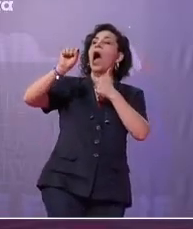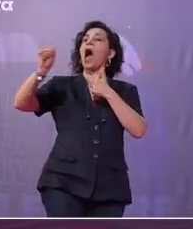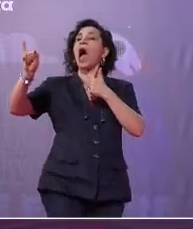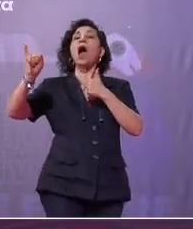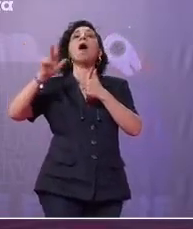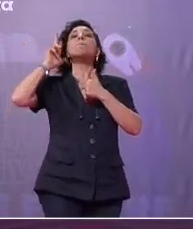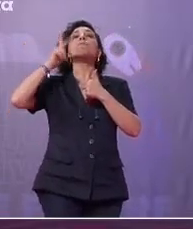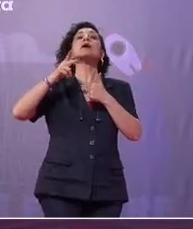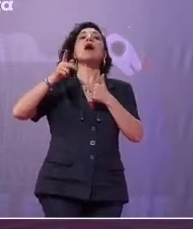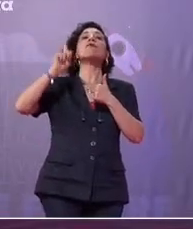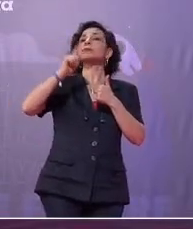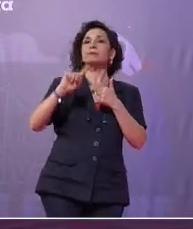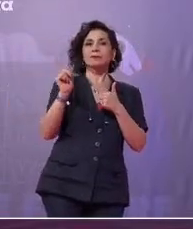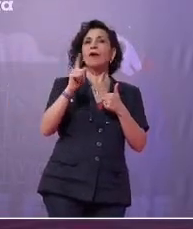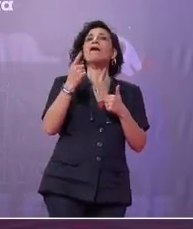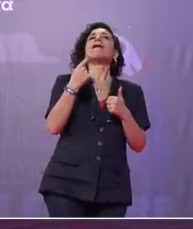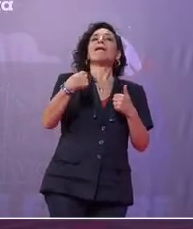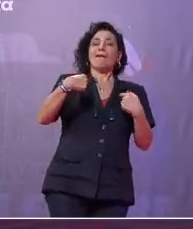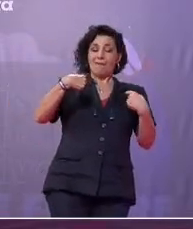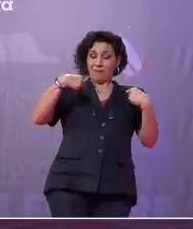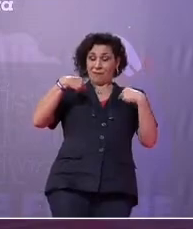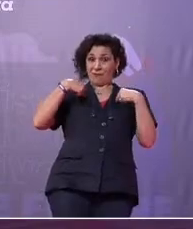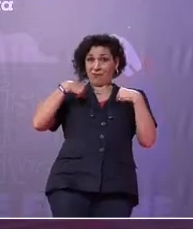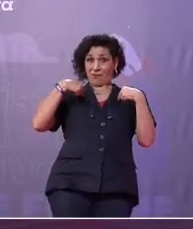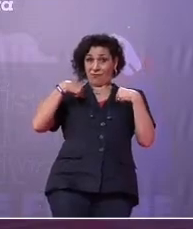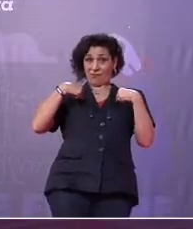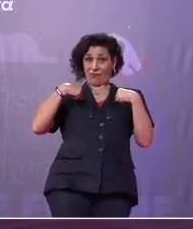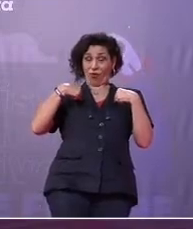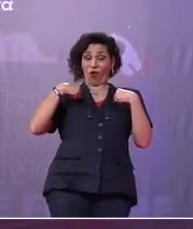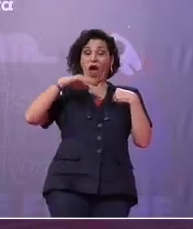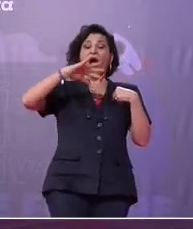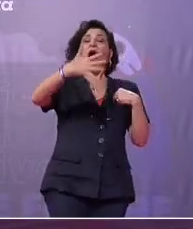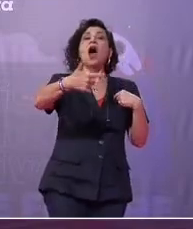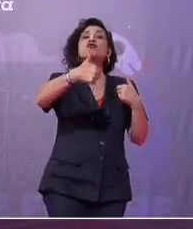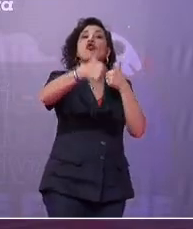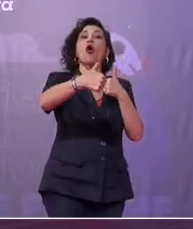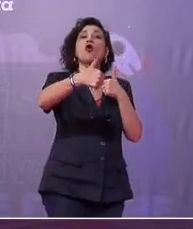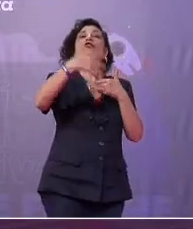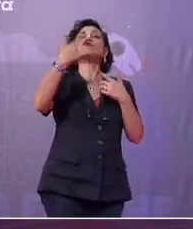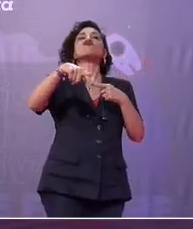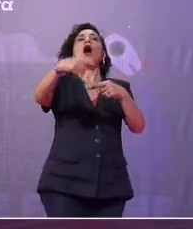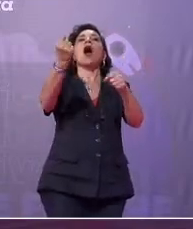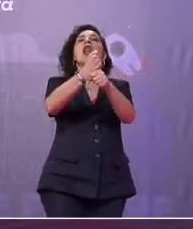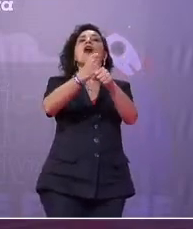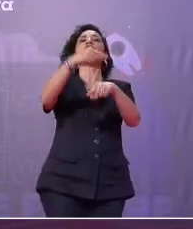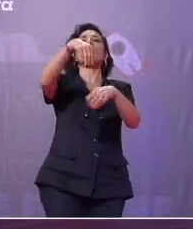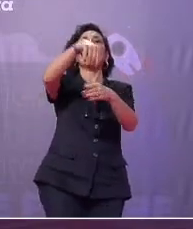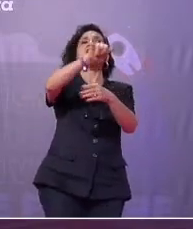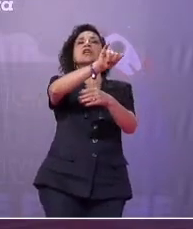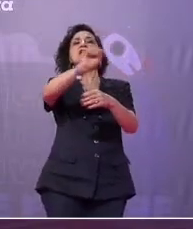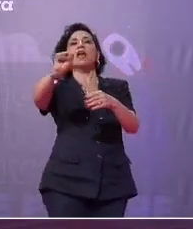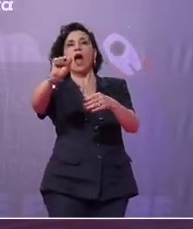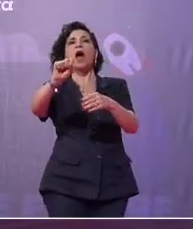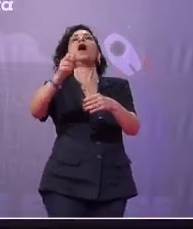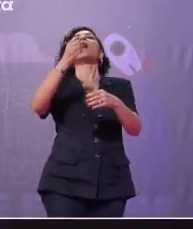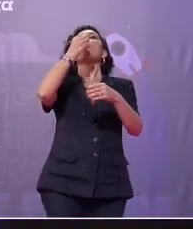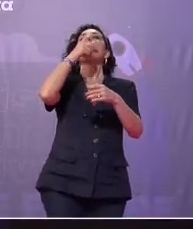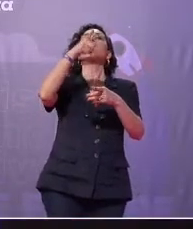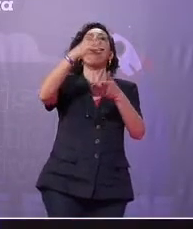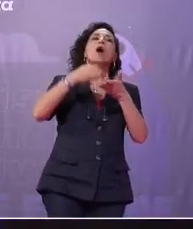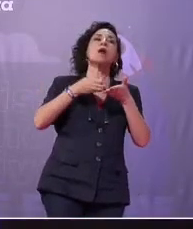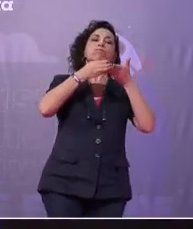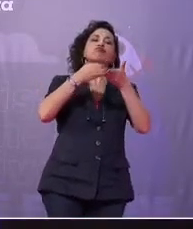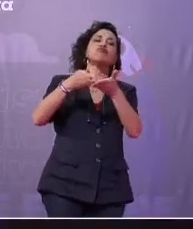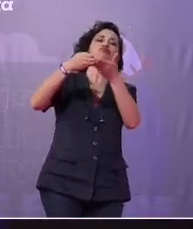e i nostri concorrenti che stanno già utilizzando l'intelligenza artificiale buona traversata in questo lungo passaggio Se